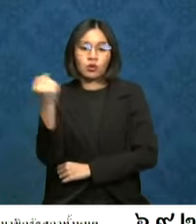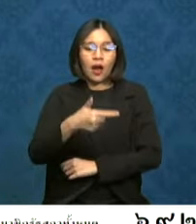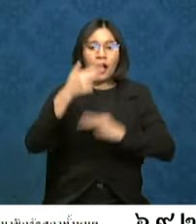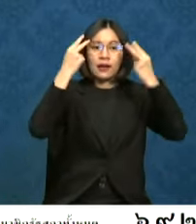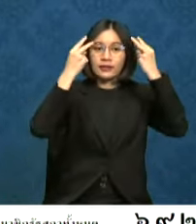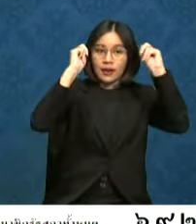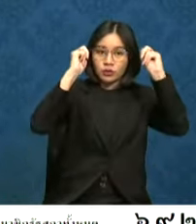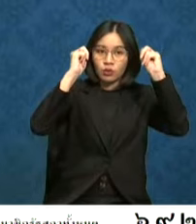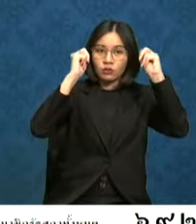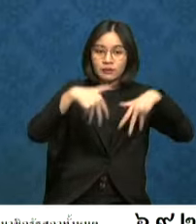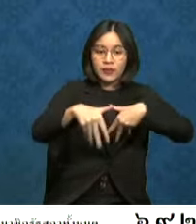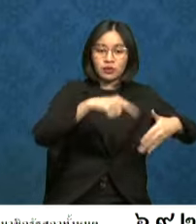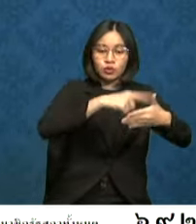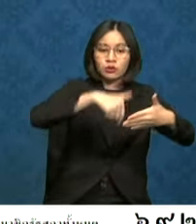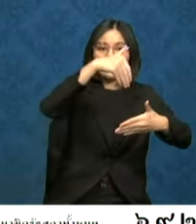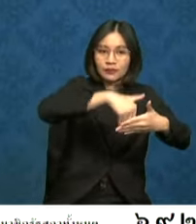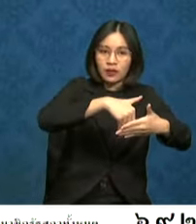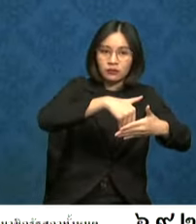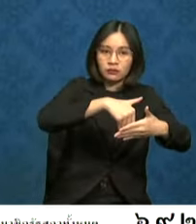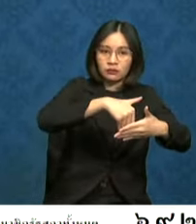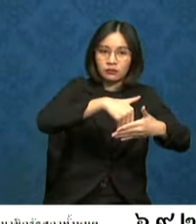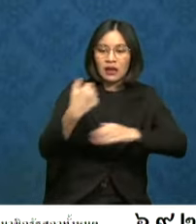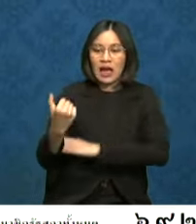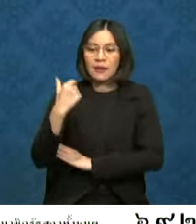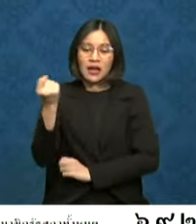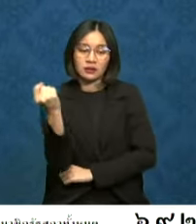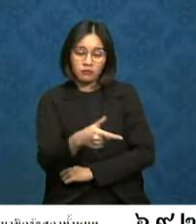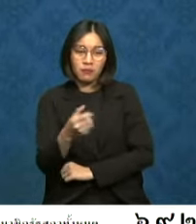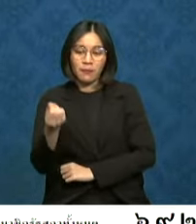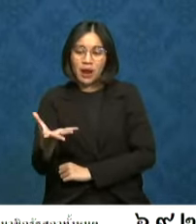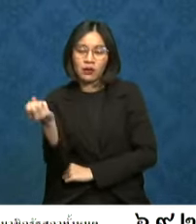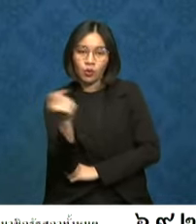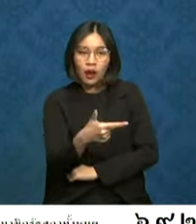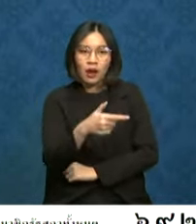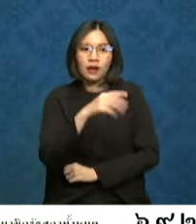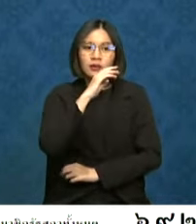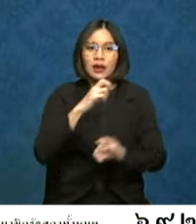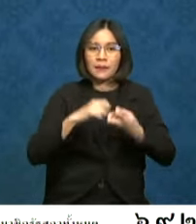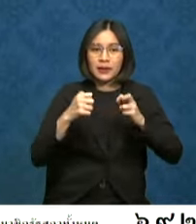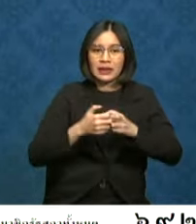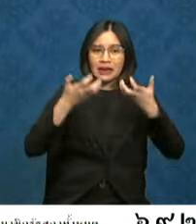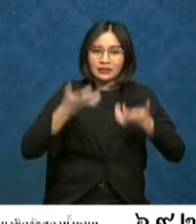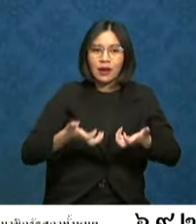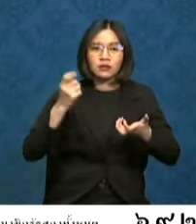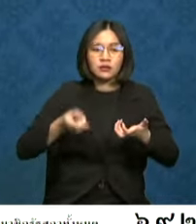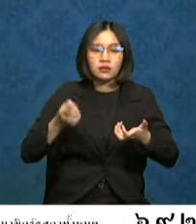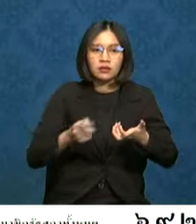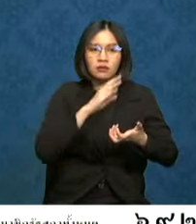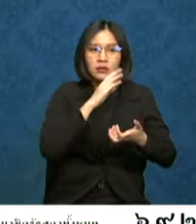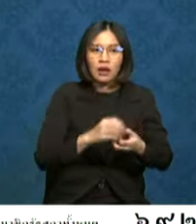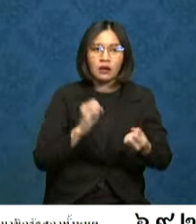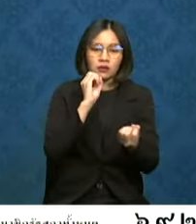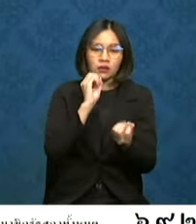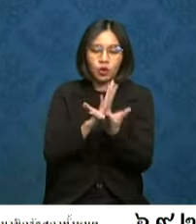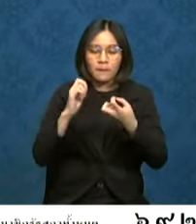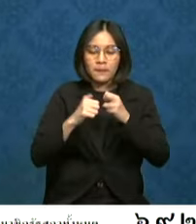ายกที่มาจากประชาชนอยู่ดีแต่เวลาเกิดปัหาให่ๆึ้ใจัหวจิๆเวลาเกิดวิก